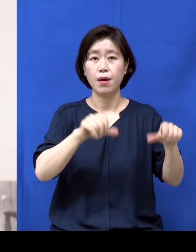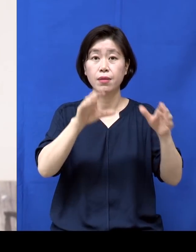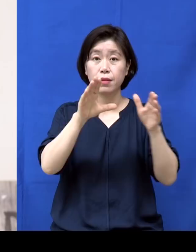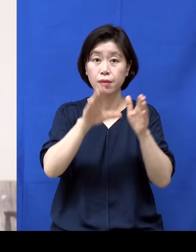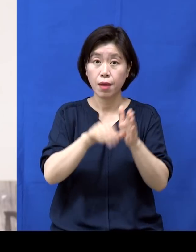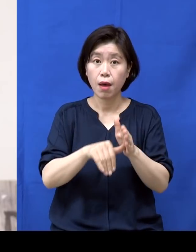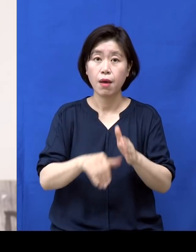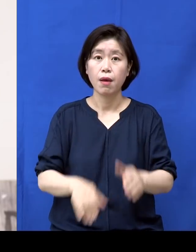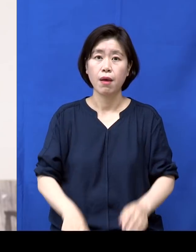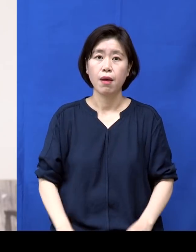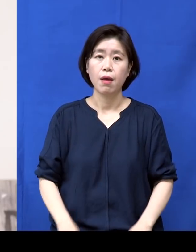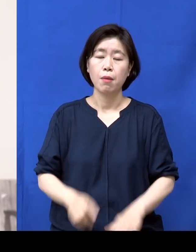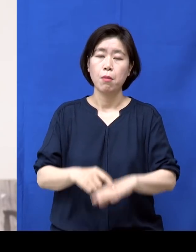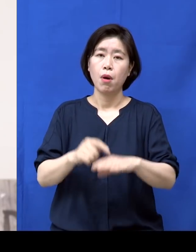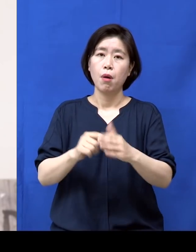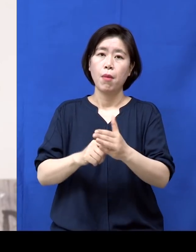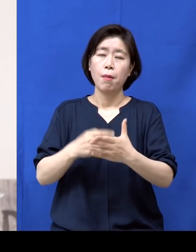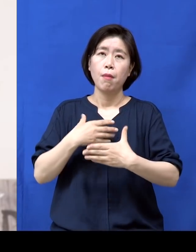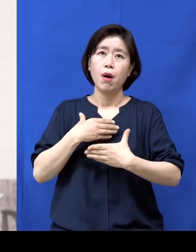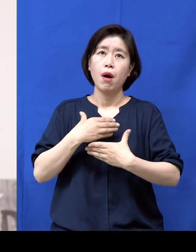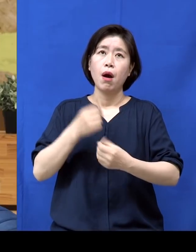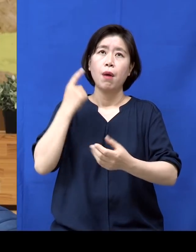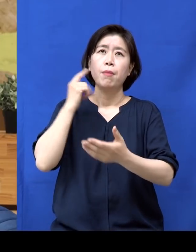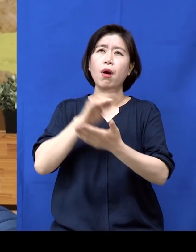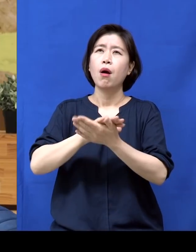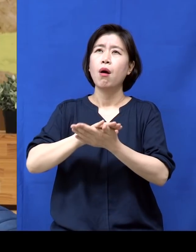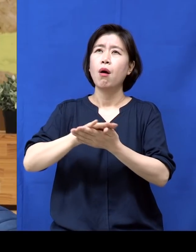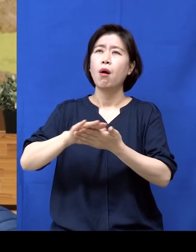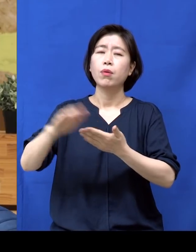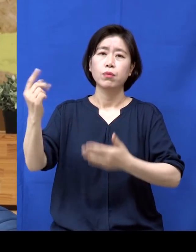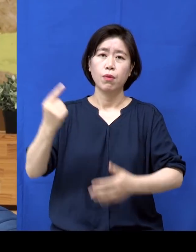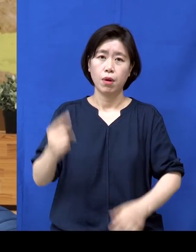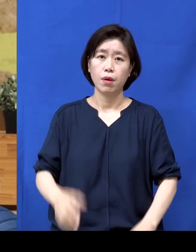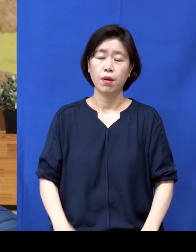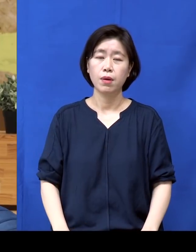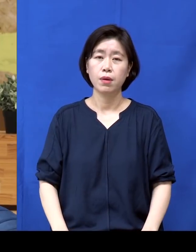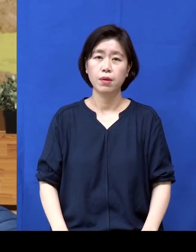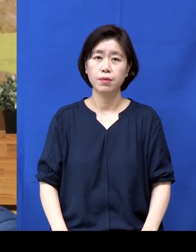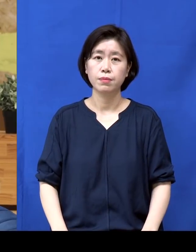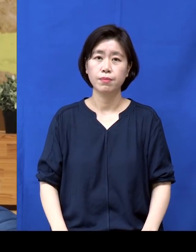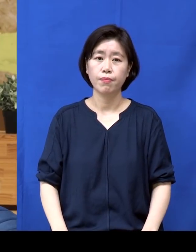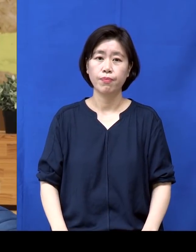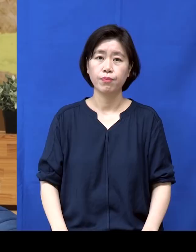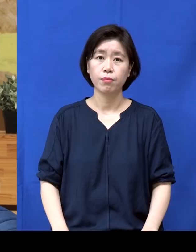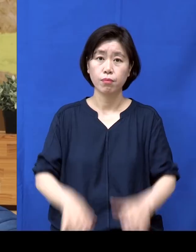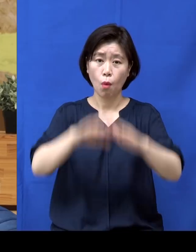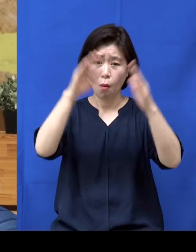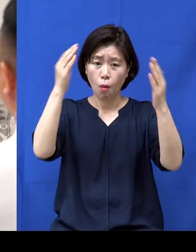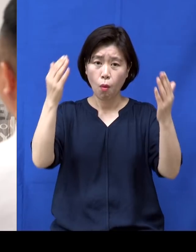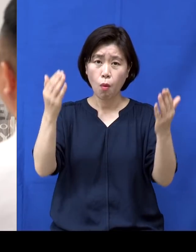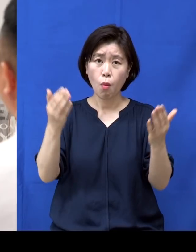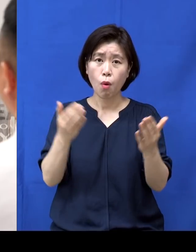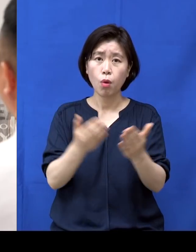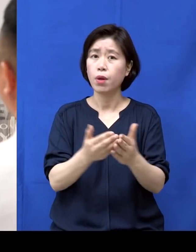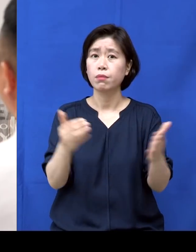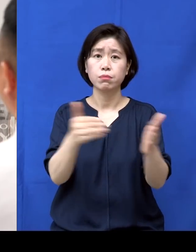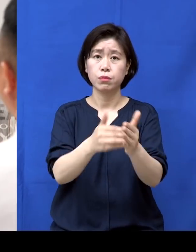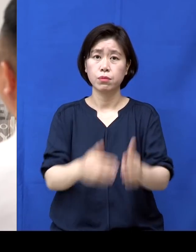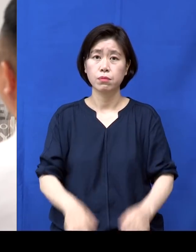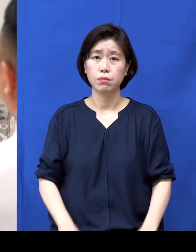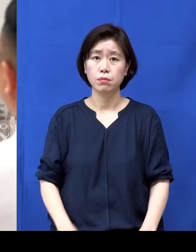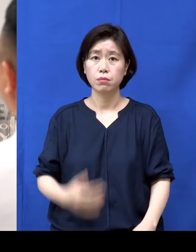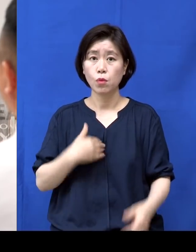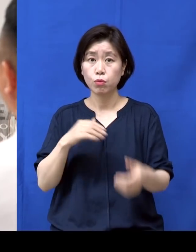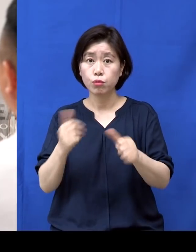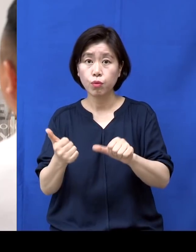순간 엄청난 평안이 저한테 사실 있었어요. 왜냐하면 모든 게 끝났잖아요. 예. 네. 더 이상 회사 출근할